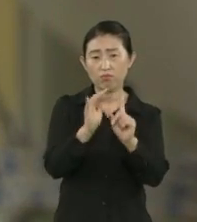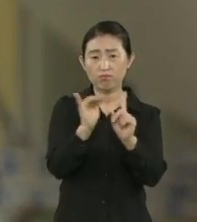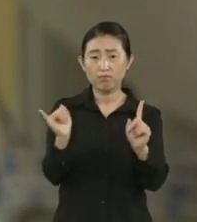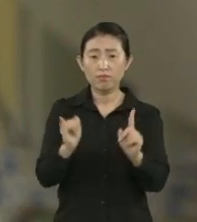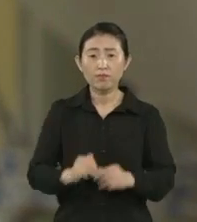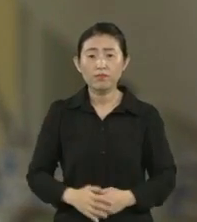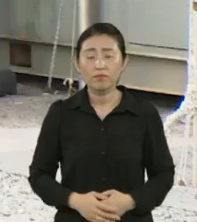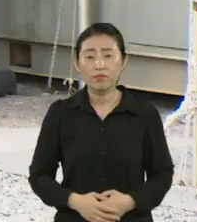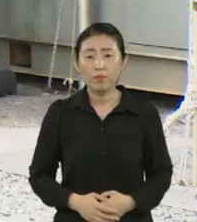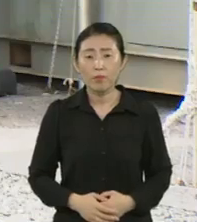추가됐습니다